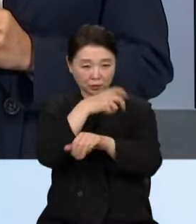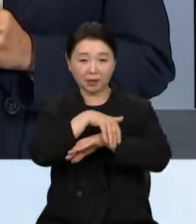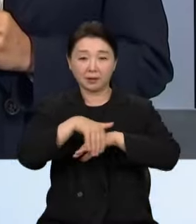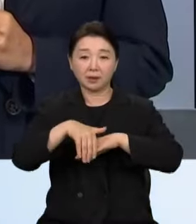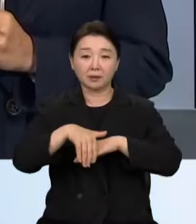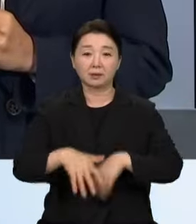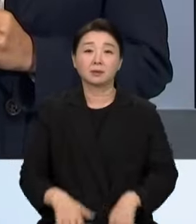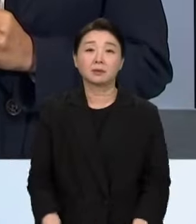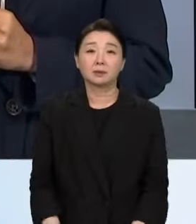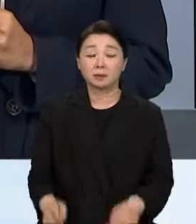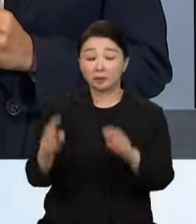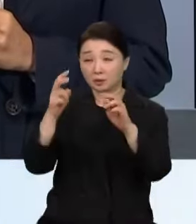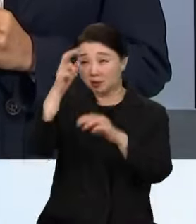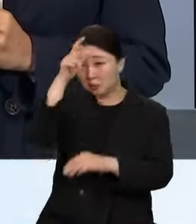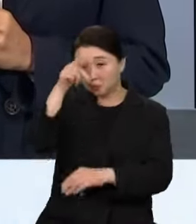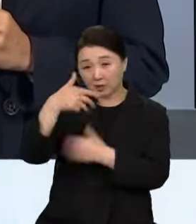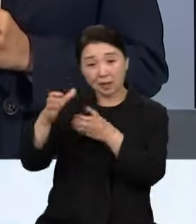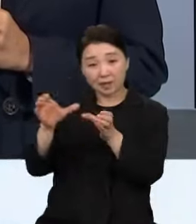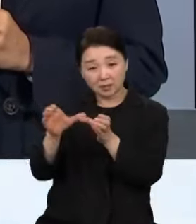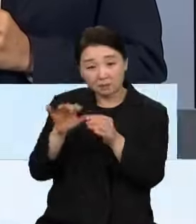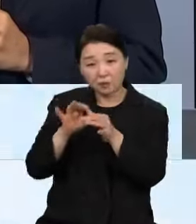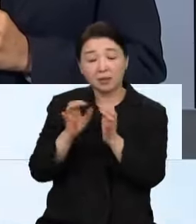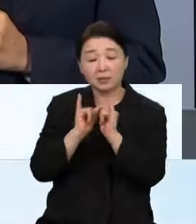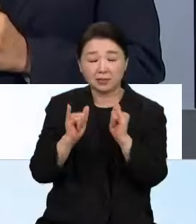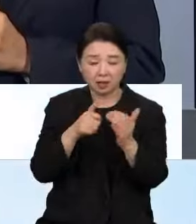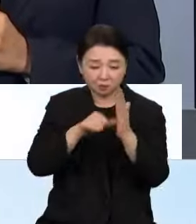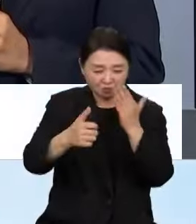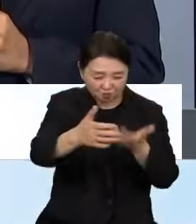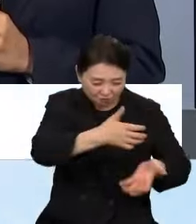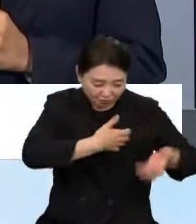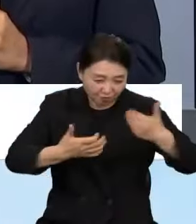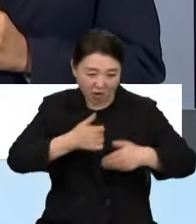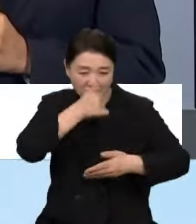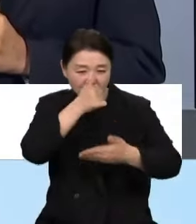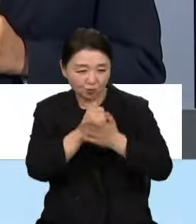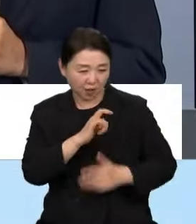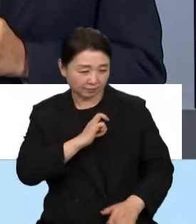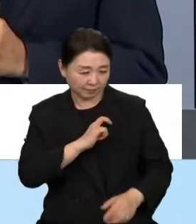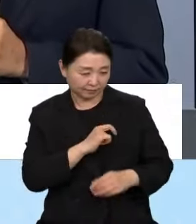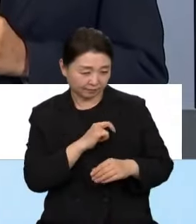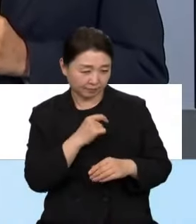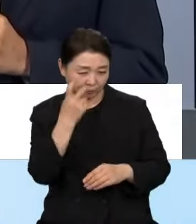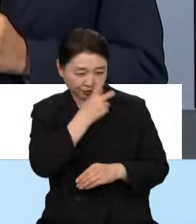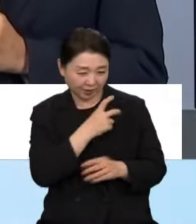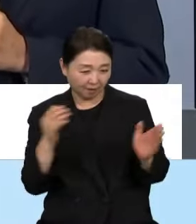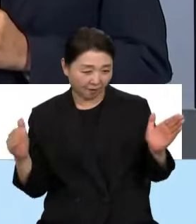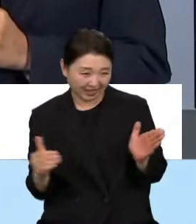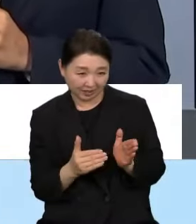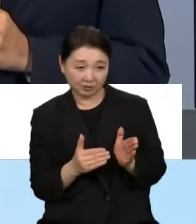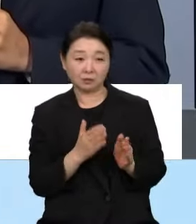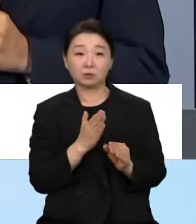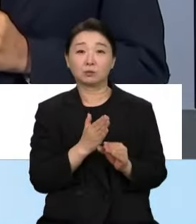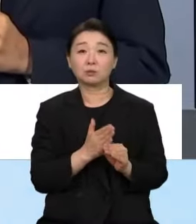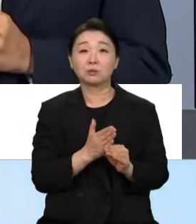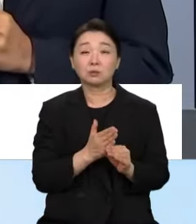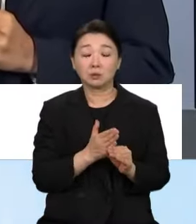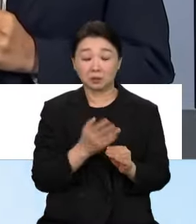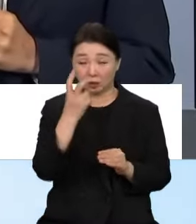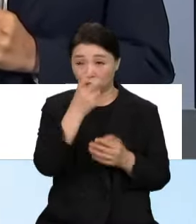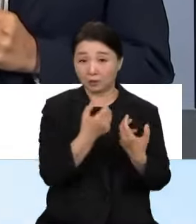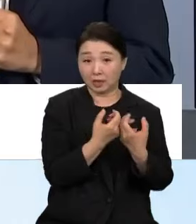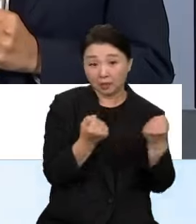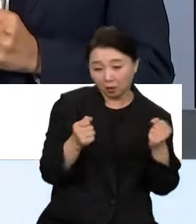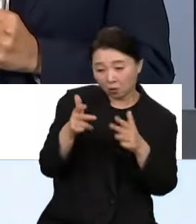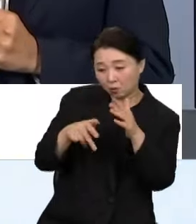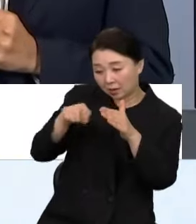보입니다. 이 수사팀 관계자는 지금까지 압수물 분석과 혐의점 정리가 거의 끝나가고 있다고 밝혔습니다. 이런 수사와는 별개로